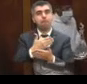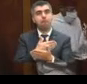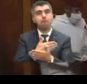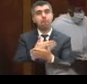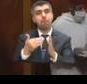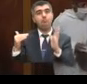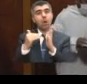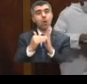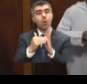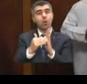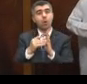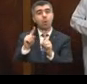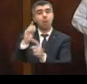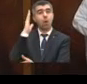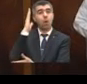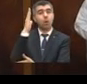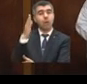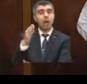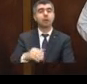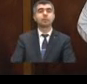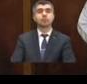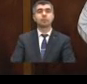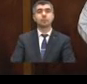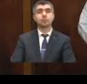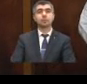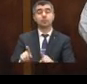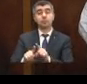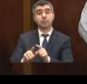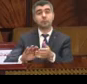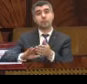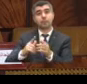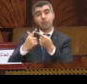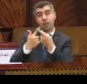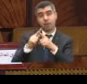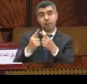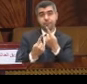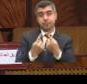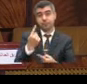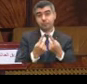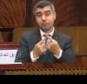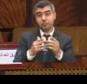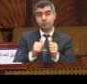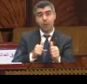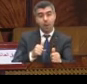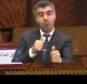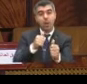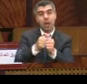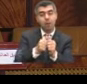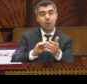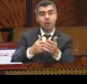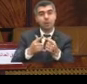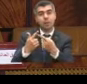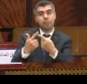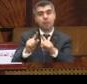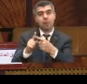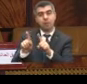البورية بالتقنيات الملائمة لزراعة الحبوب، مع تعبئة المياه الضرورية ومواكبة بعمليات السقي